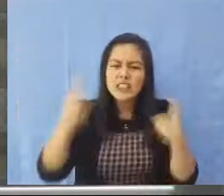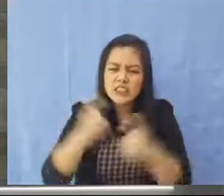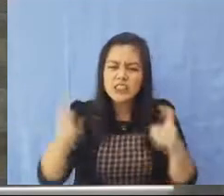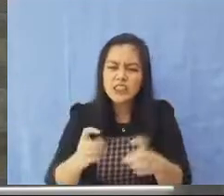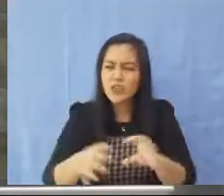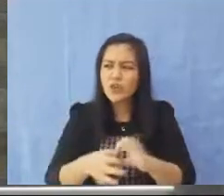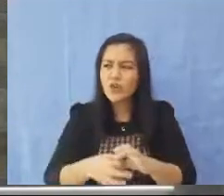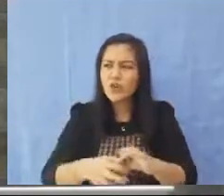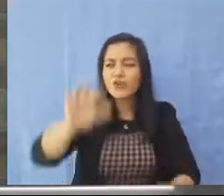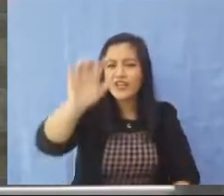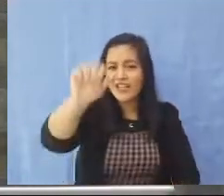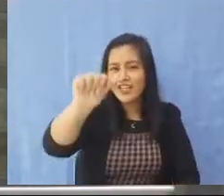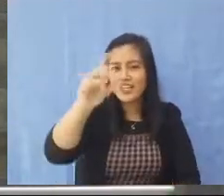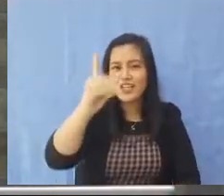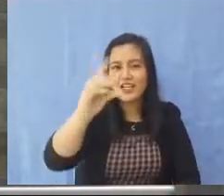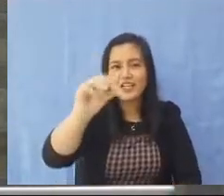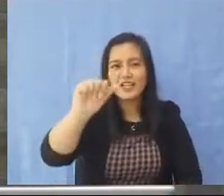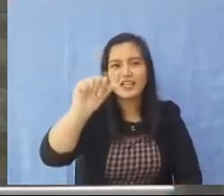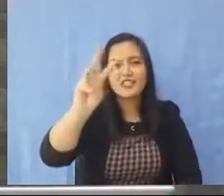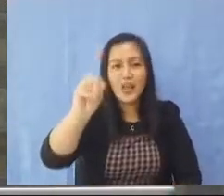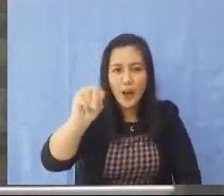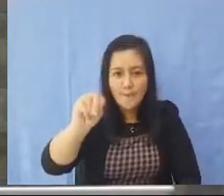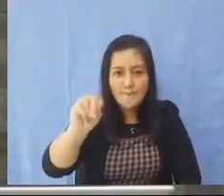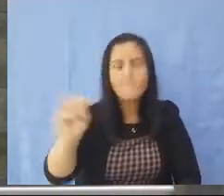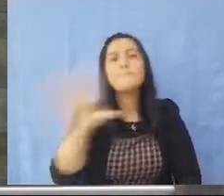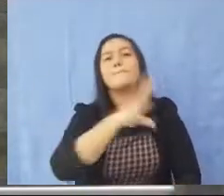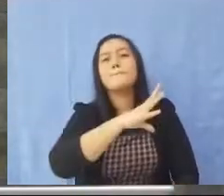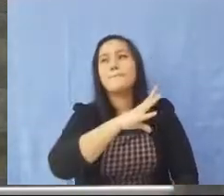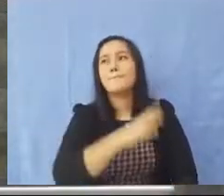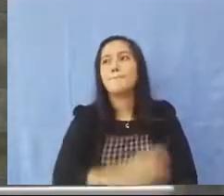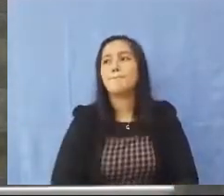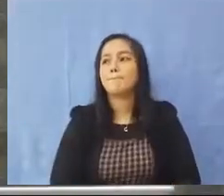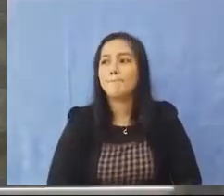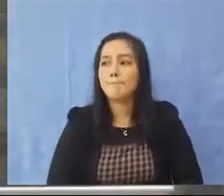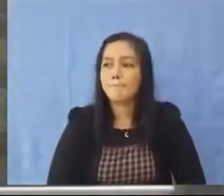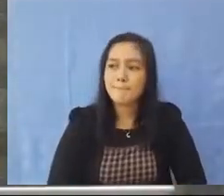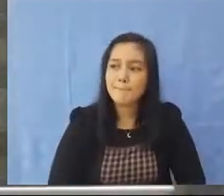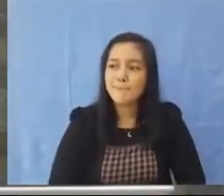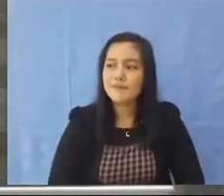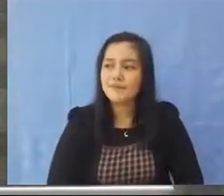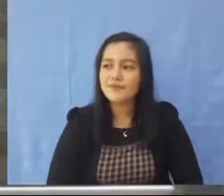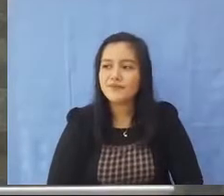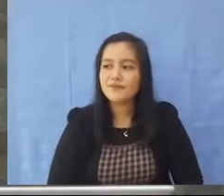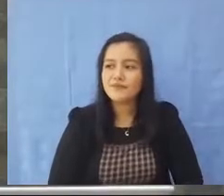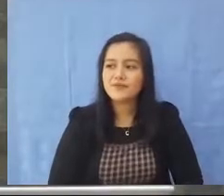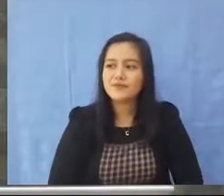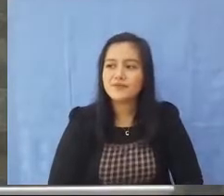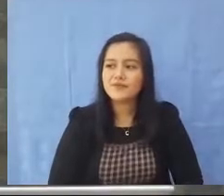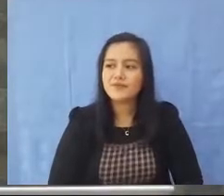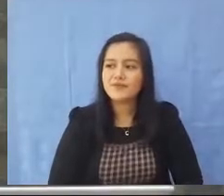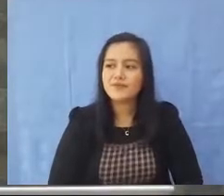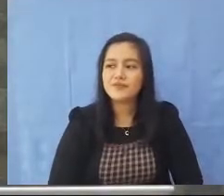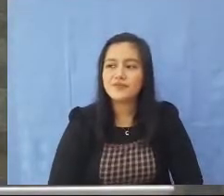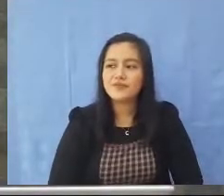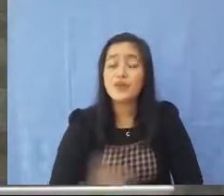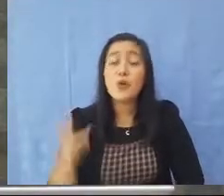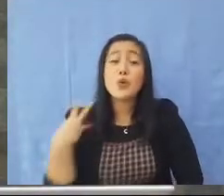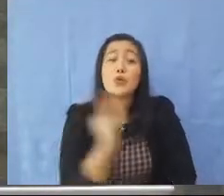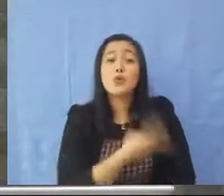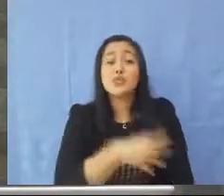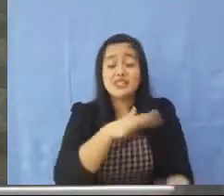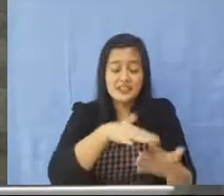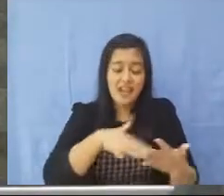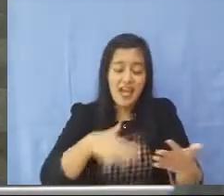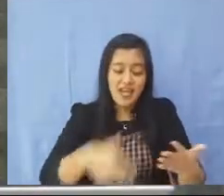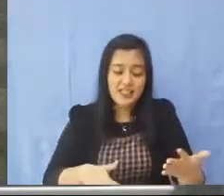sabi nila, di ba si Eva yung nagkasala? Yeah. Pag-aaralan po natin maigi, Binilang po yan kaedad as by one man's